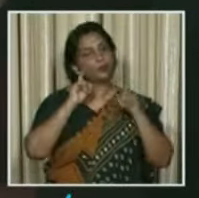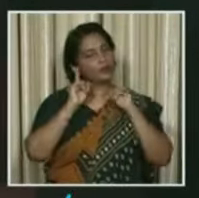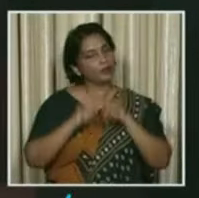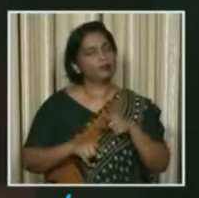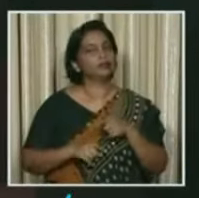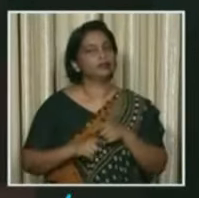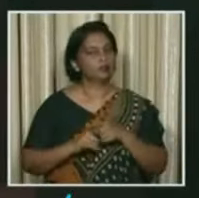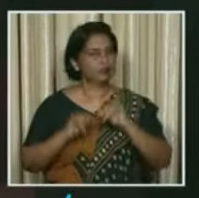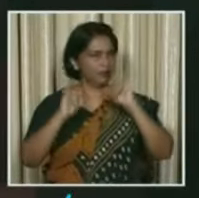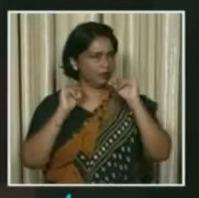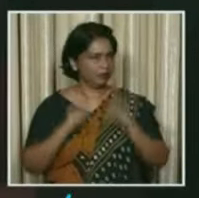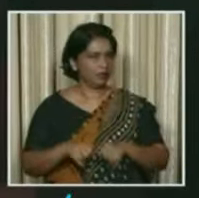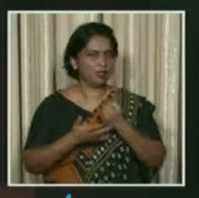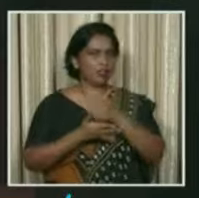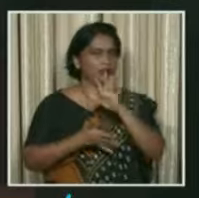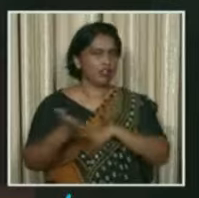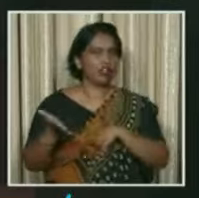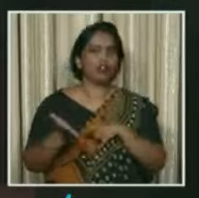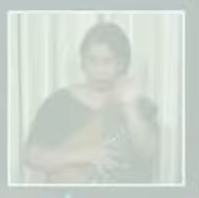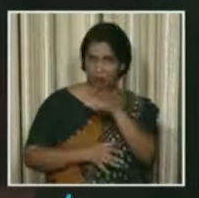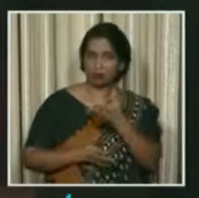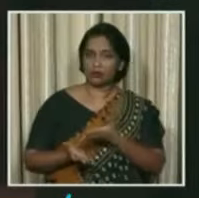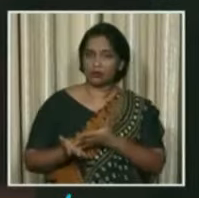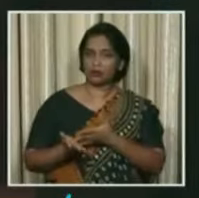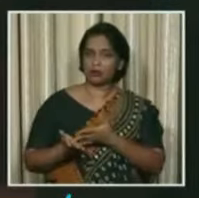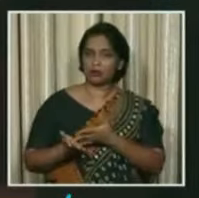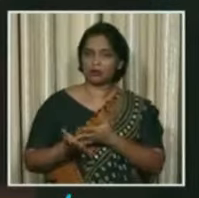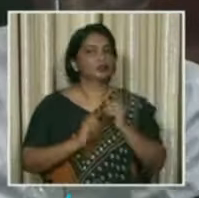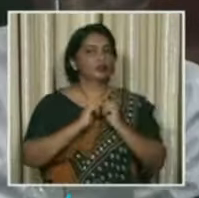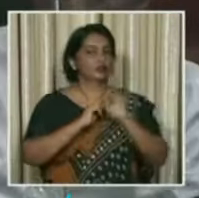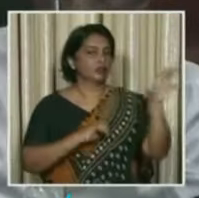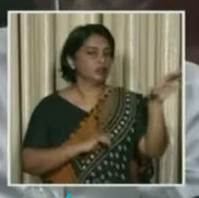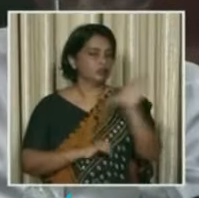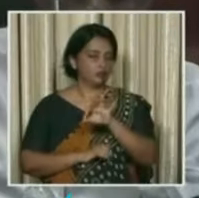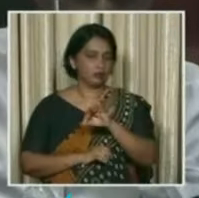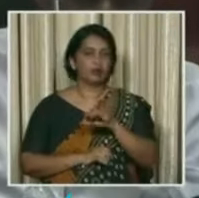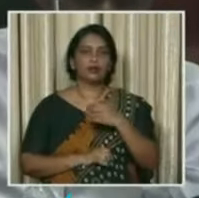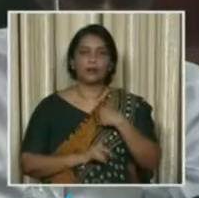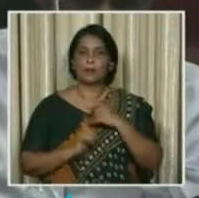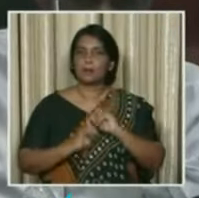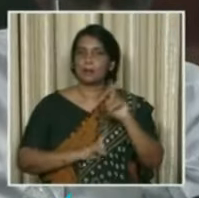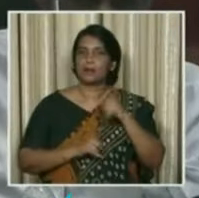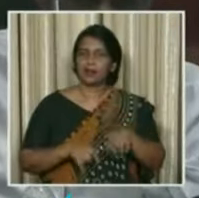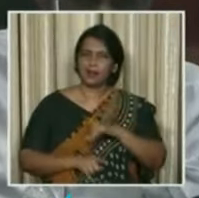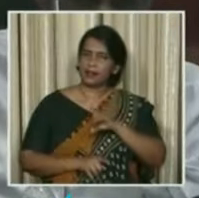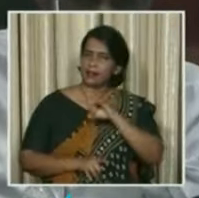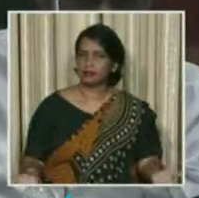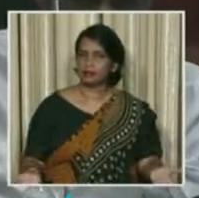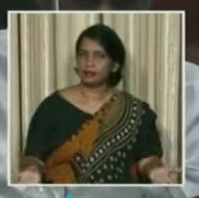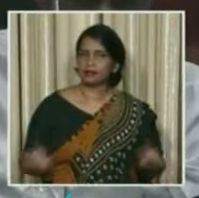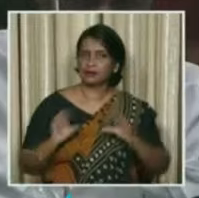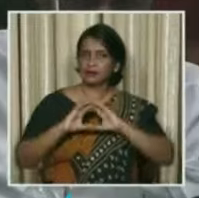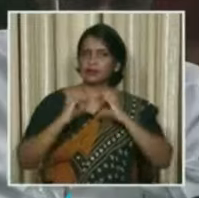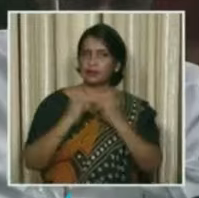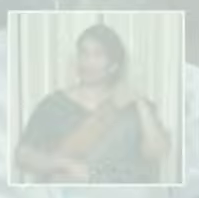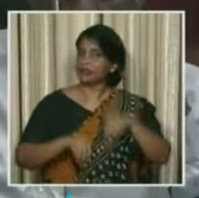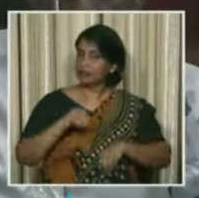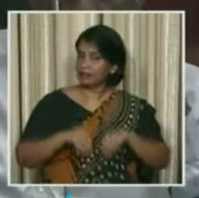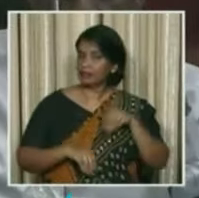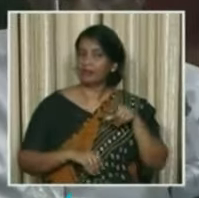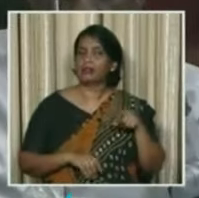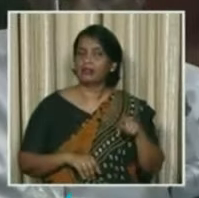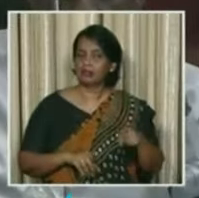වගේ තුට්ටු දෙකේ ලියුමකට පත්කිරීම කරනවා තුට්ටු දෙකේ ලියුම මේ අපේ පාර්ලිමේන්තුවේ ලැජ්ජාවක් කරන සභාවකටවා ඉස ඉන්සල්ට්